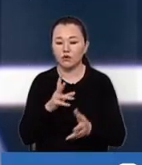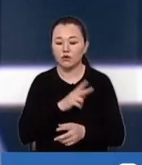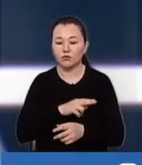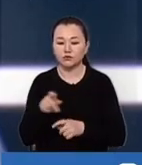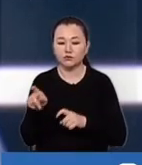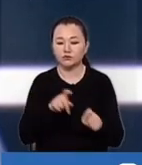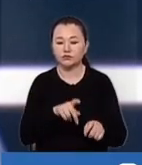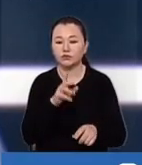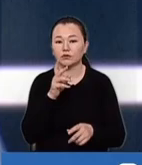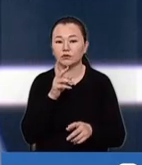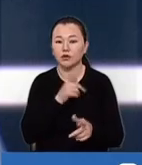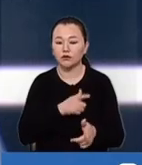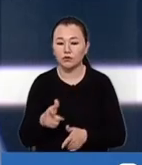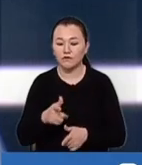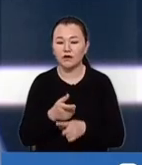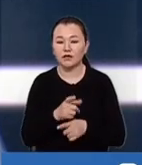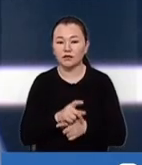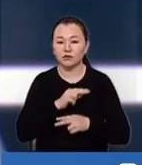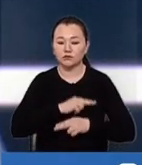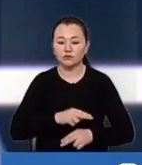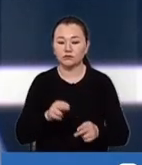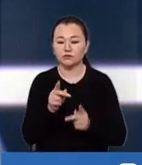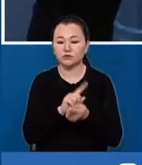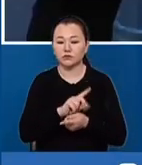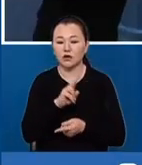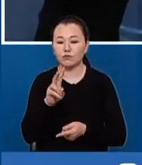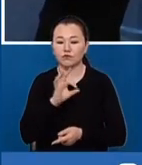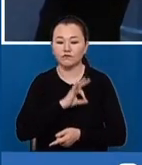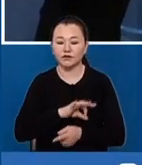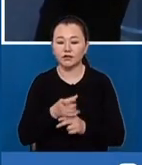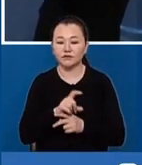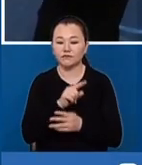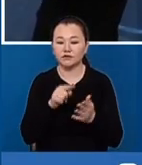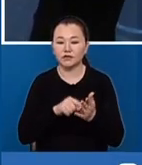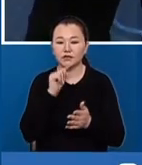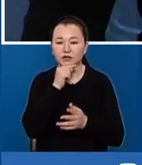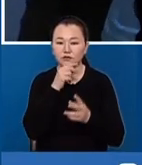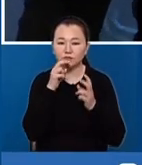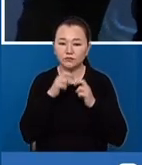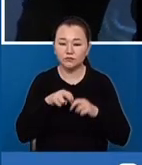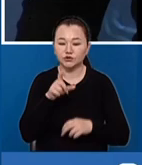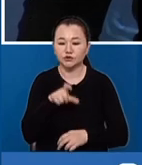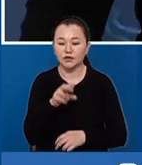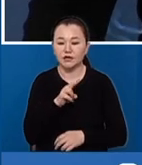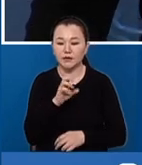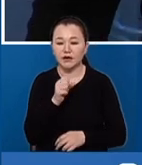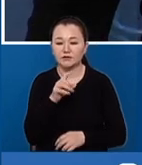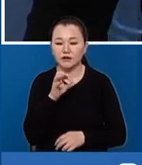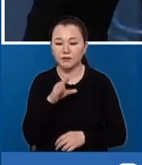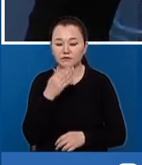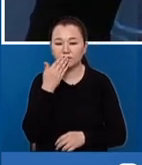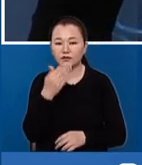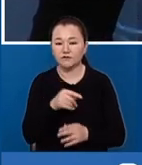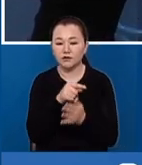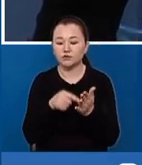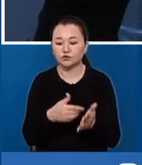ауысуға дайын? Еңбек кодексіндегі өзгеріс кімдерге тиімді? Осы сауалдарды экономикалық сарапшы Қайырбек Арыстанбековке қойып көрсек,